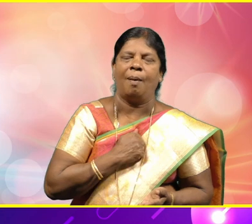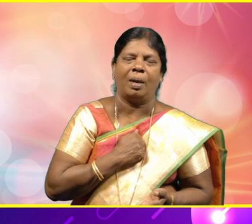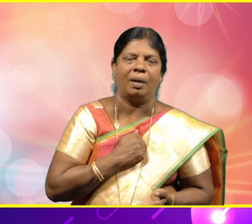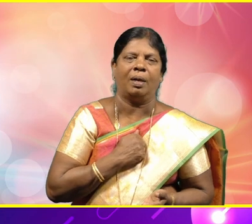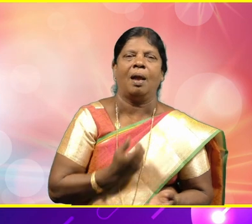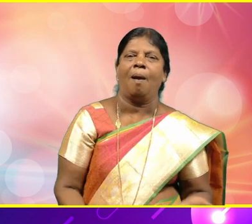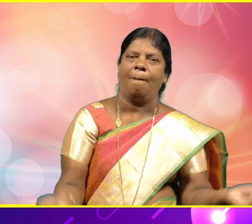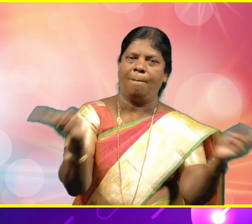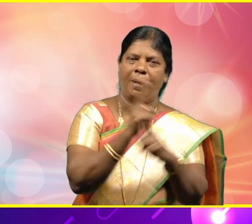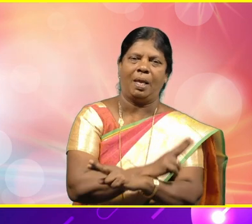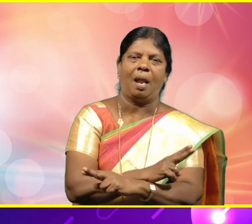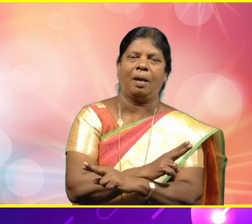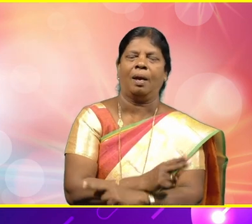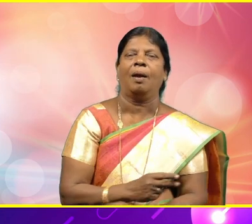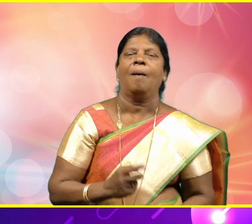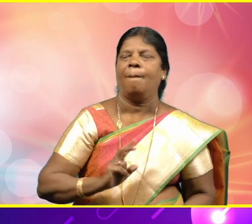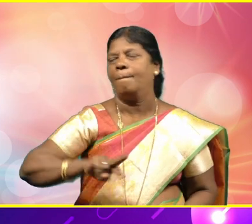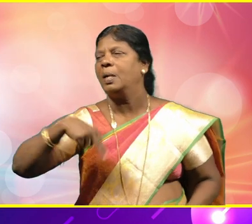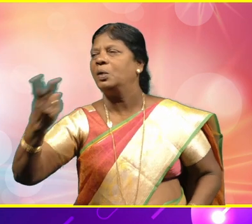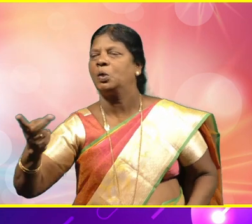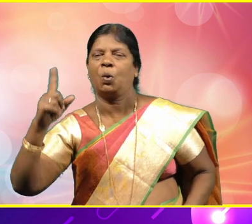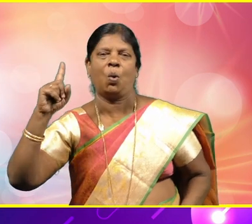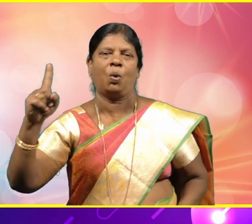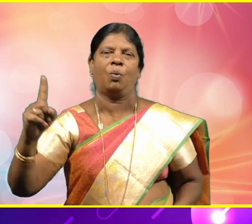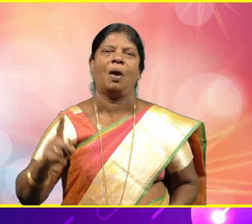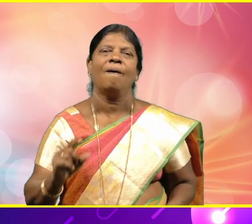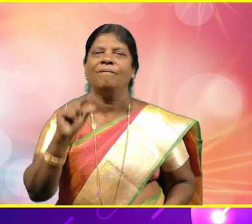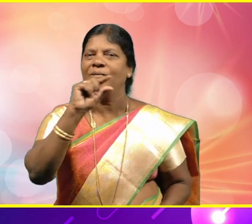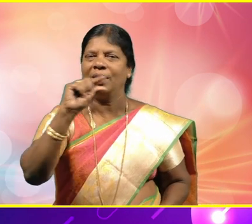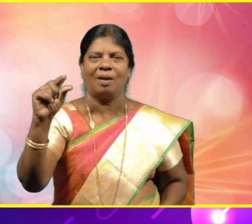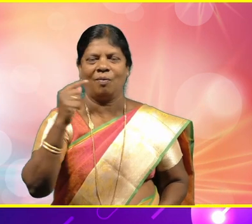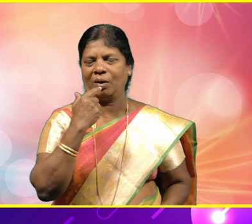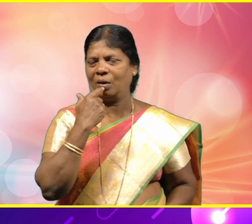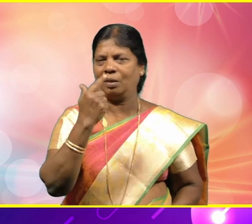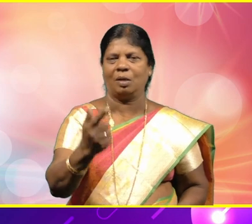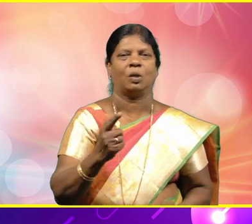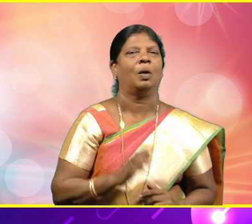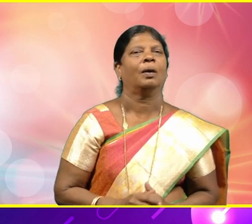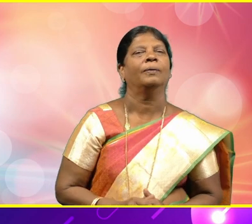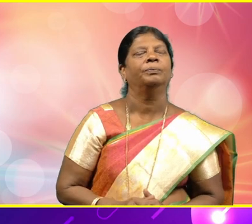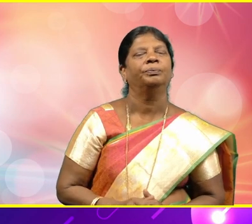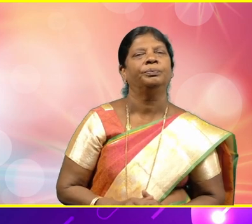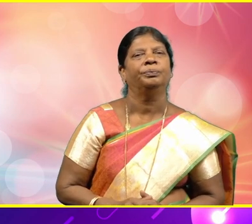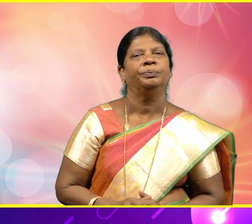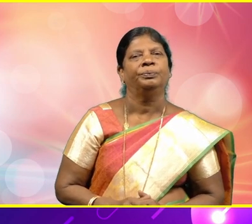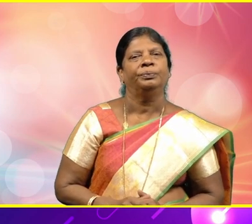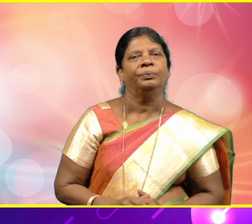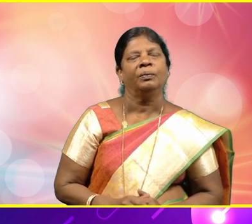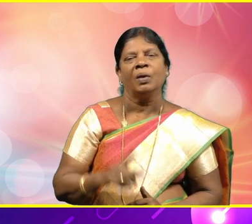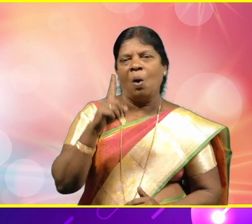காக்கப்பட்டோம். நமக்கு பதிலாக மற்றொரு வேத வார்த்தையை உங்களுக்கு